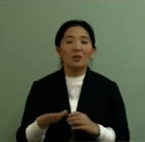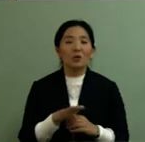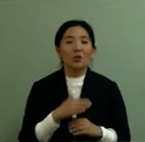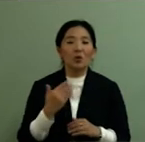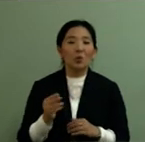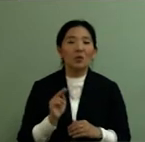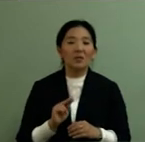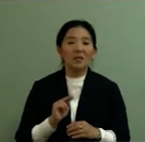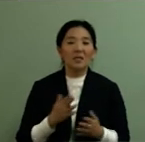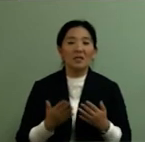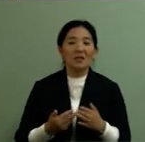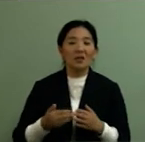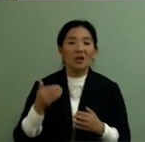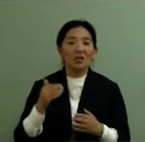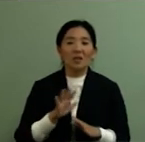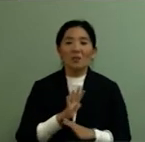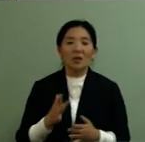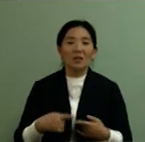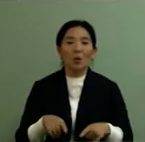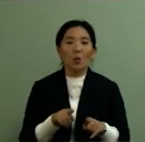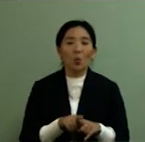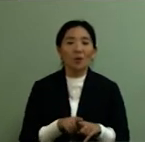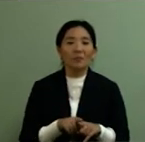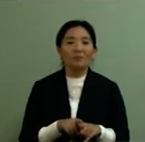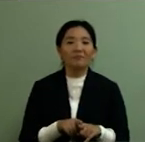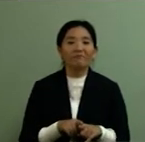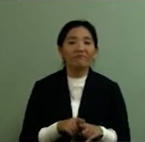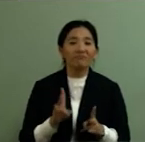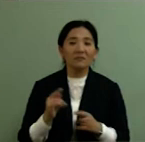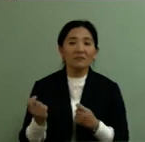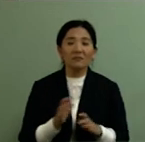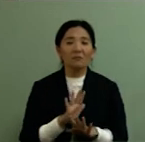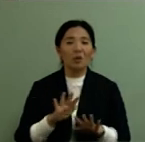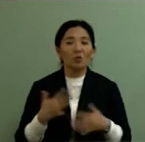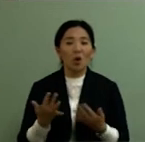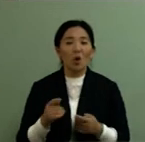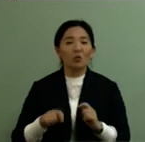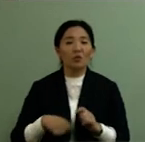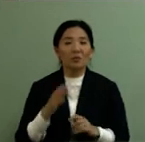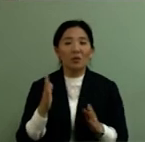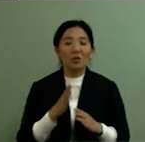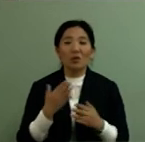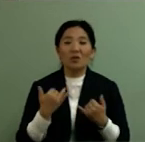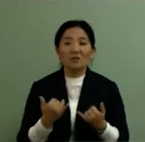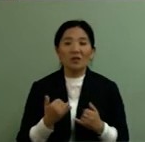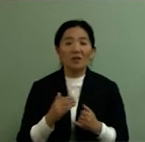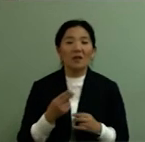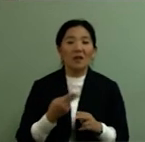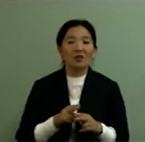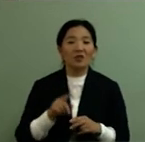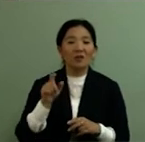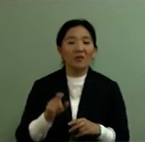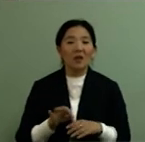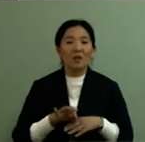его деятельность, если раньше не была такой, не приносила большой ущерб природе, то сегодня деятельность